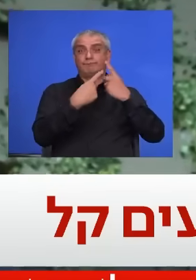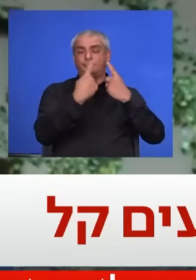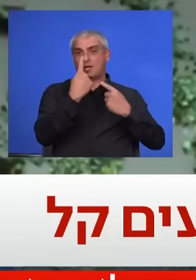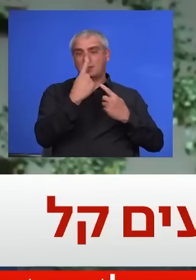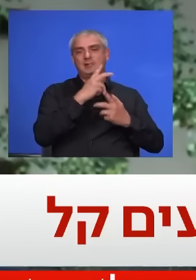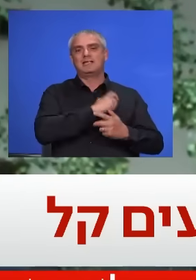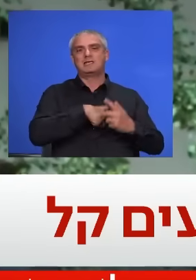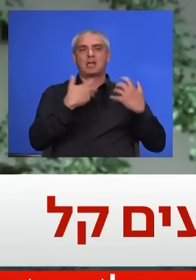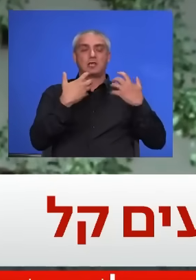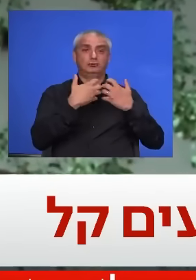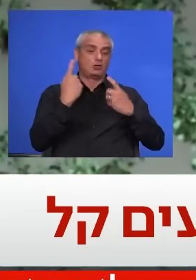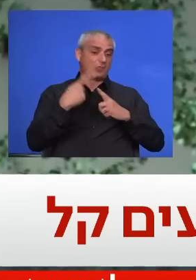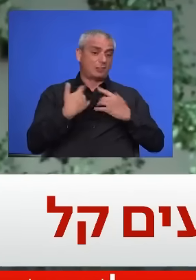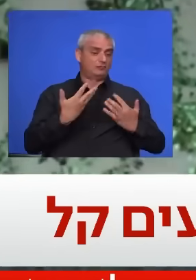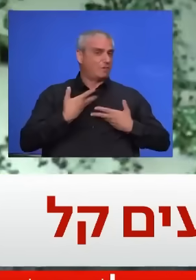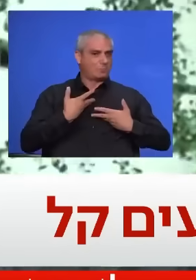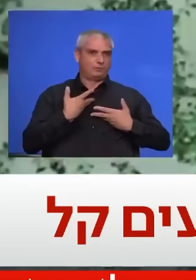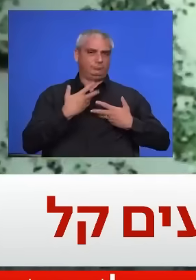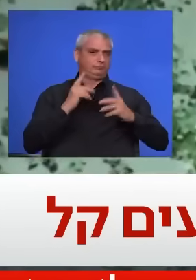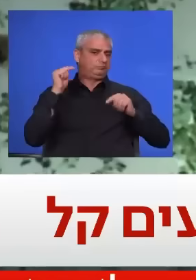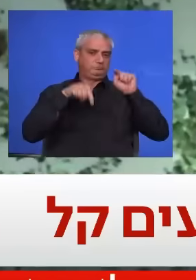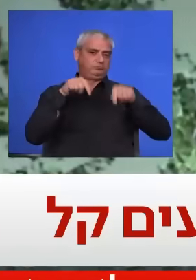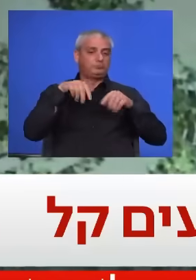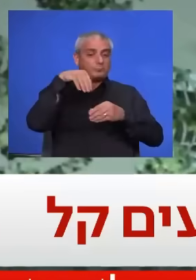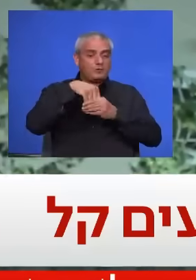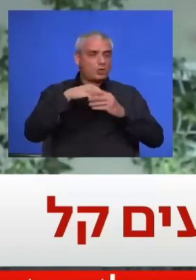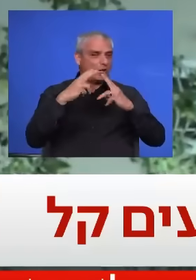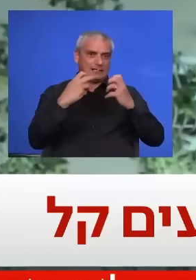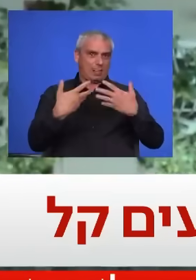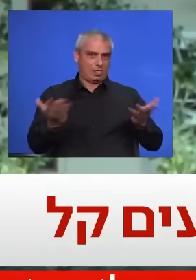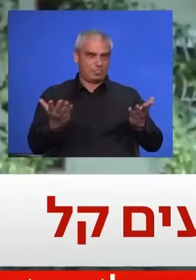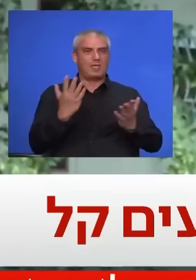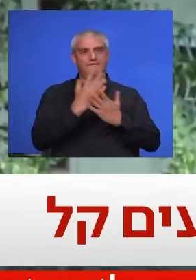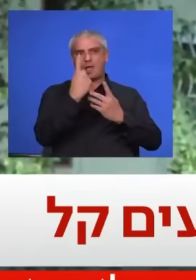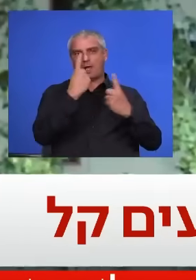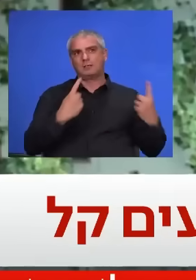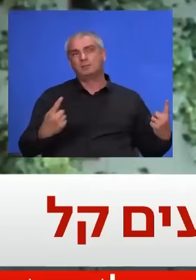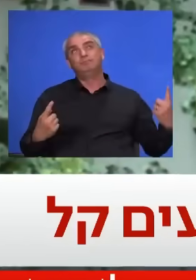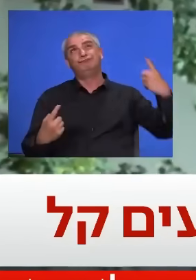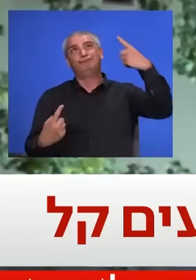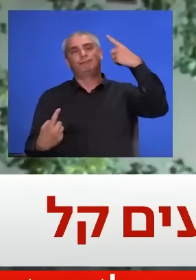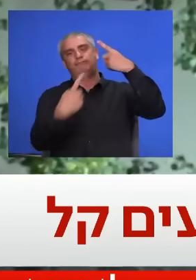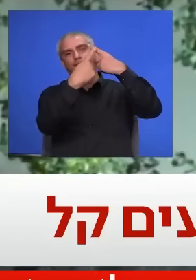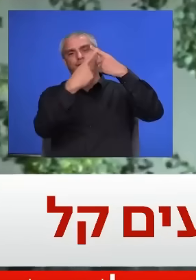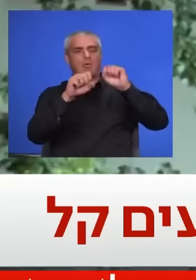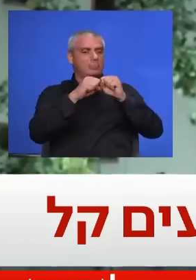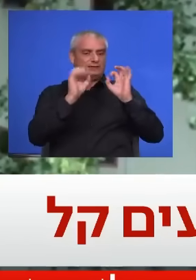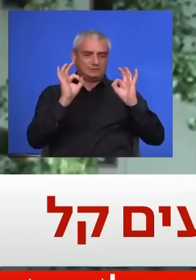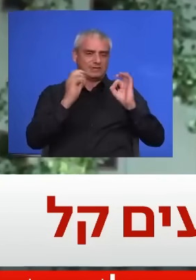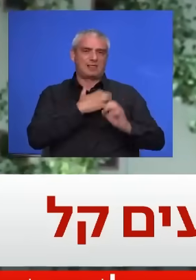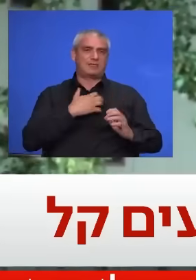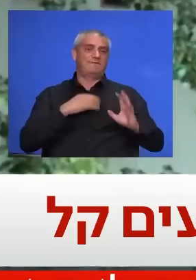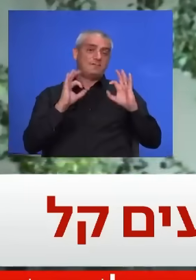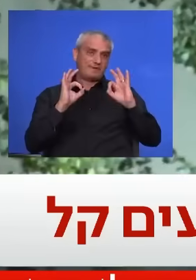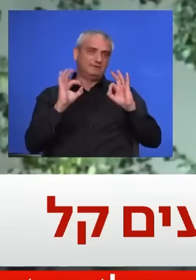עד עכשיו. אין נפילות בעיר אשדוד, רקטה אחת יורתה מעל העיר אשדוד, ללא נזק וללא נפגעים. זה הדיווח נכון